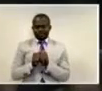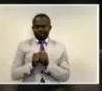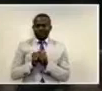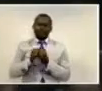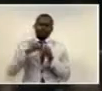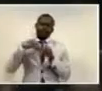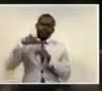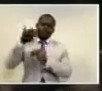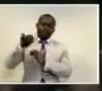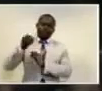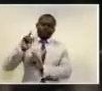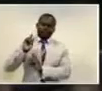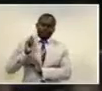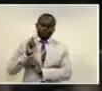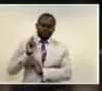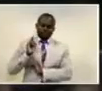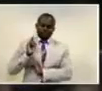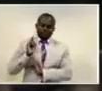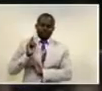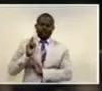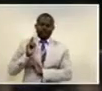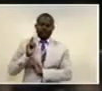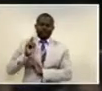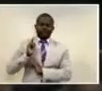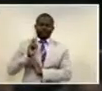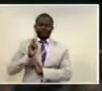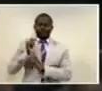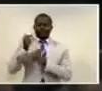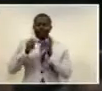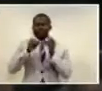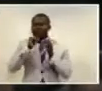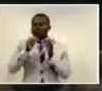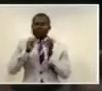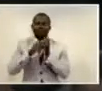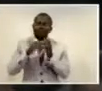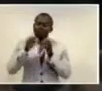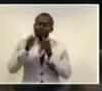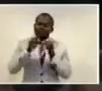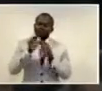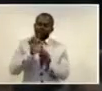hanyuma iby'umutekano ibyo sinirwa mbitindaho